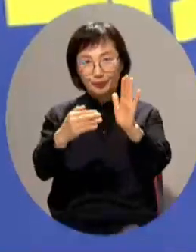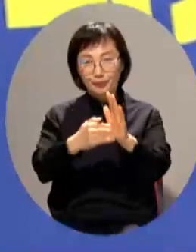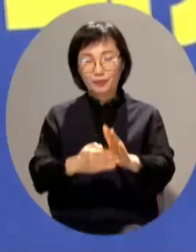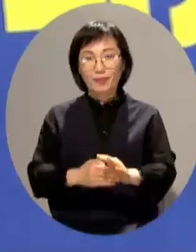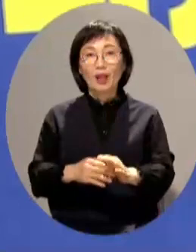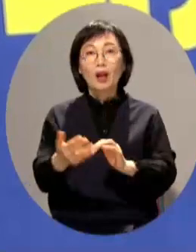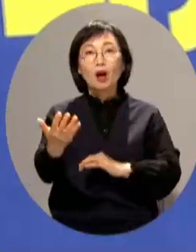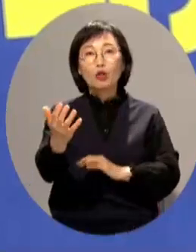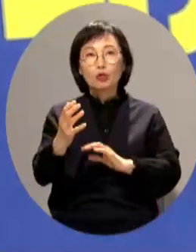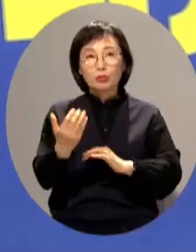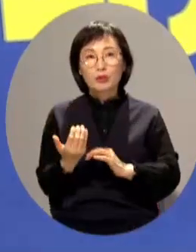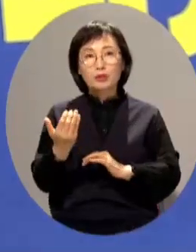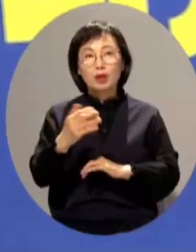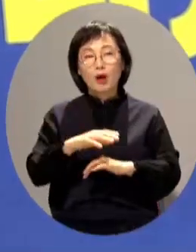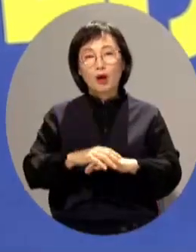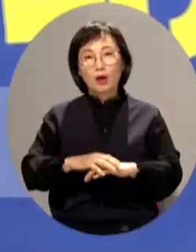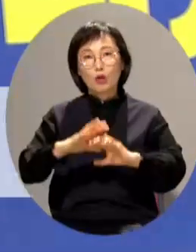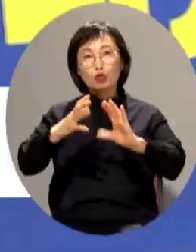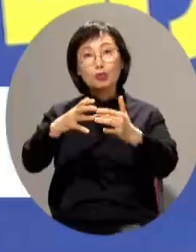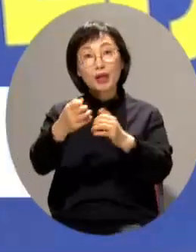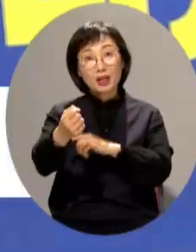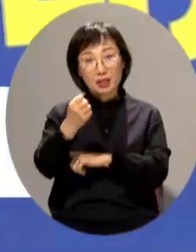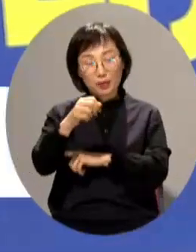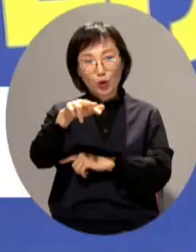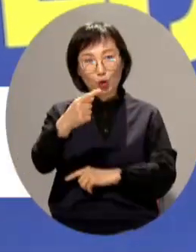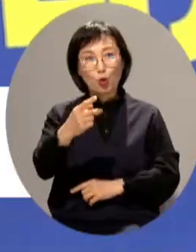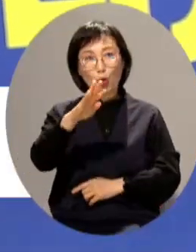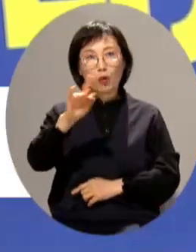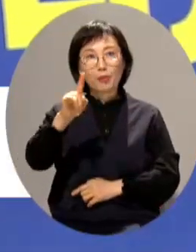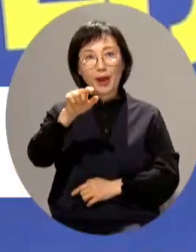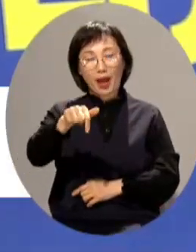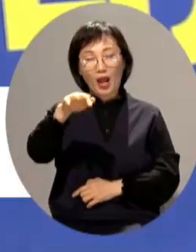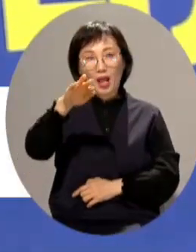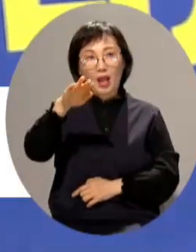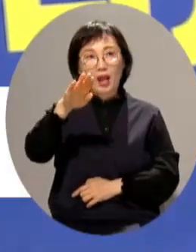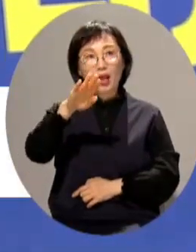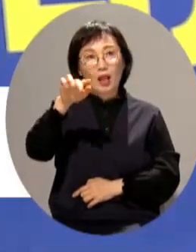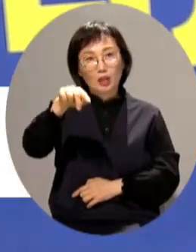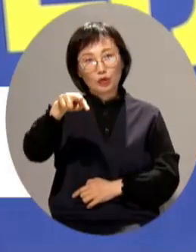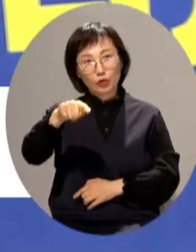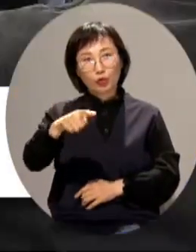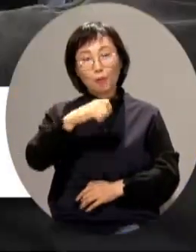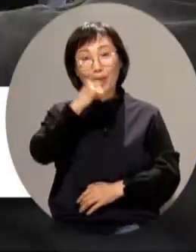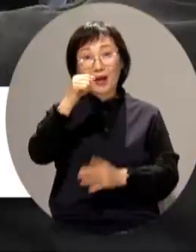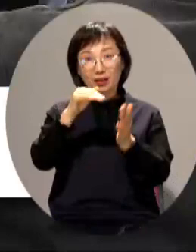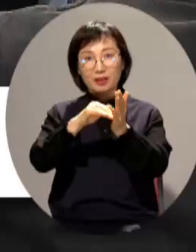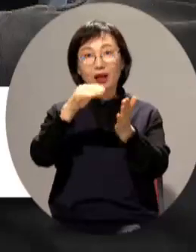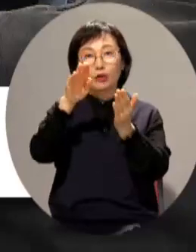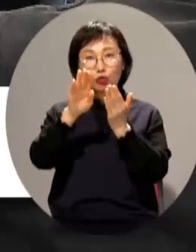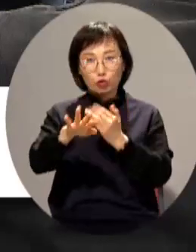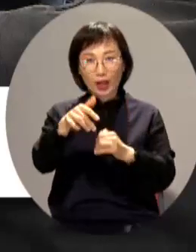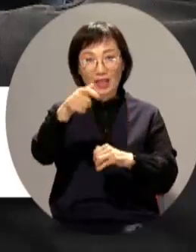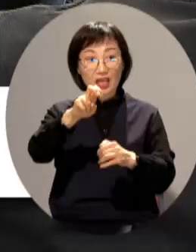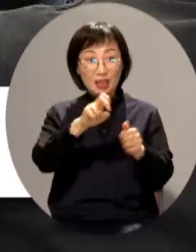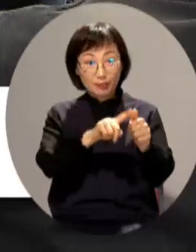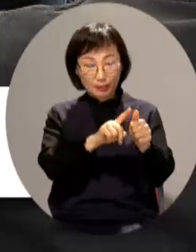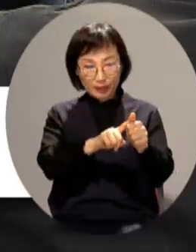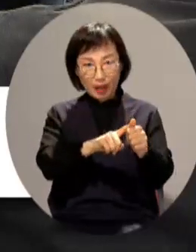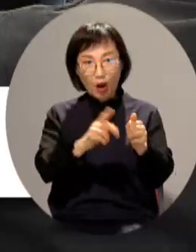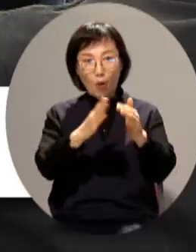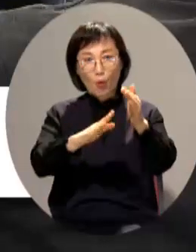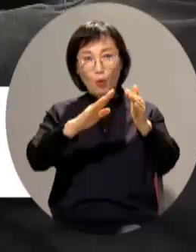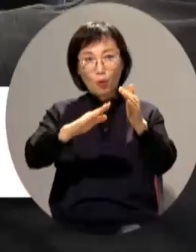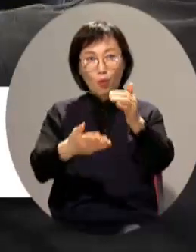앞서 국민의 힘이 조배숙 도지사 후보를 확정한 데 이어 김관영 후보가 민주당 공천 장을 거머쥐면서